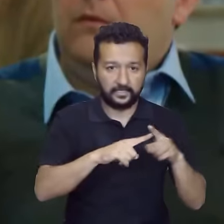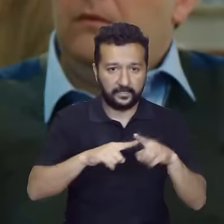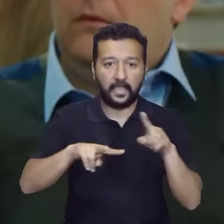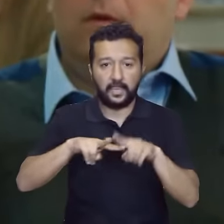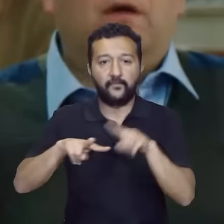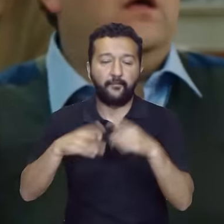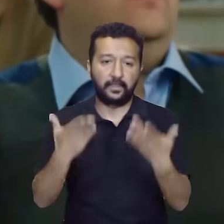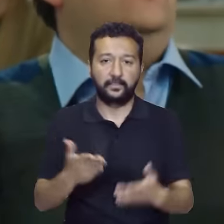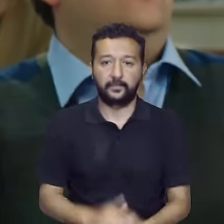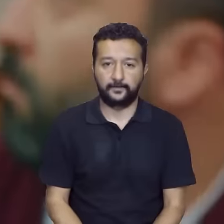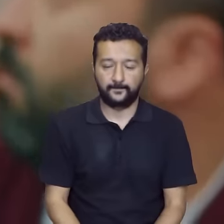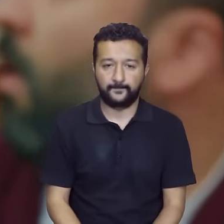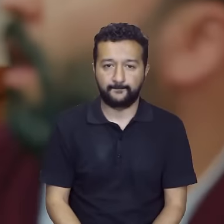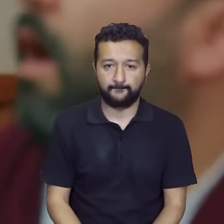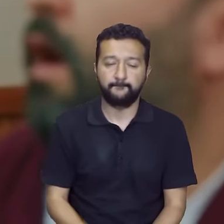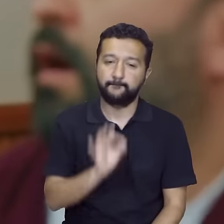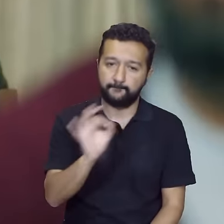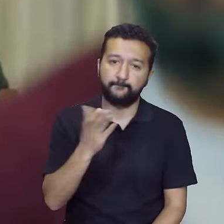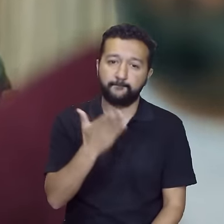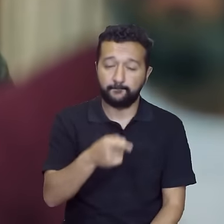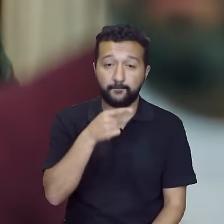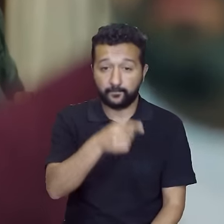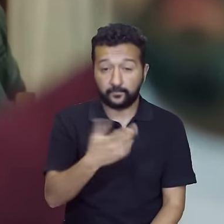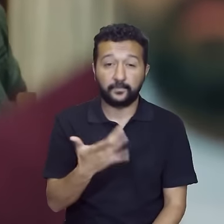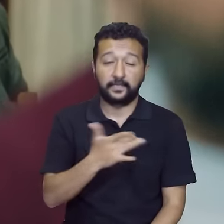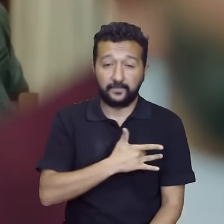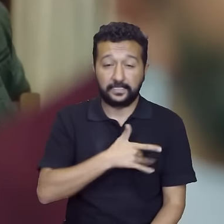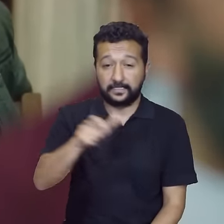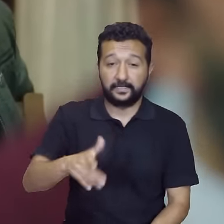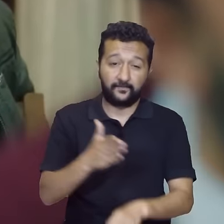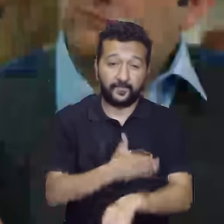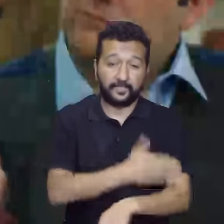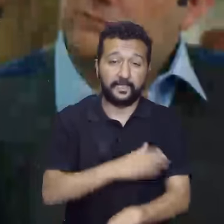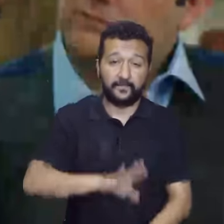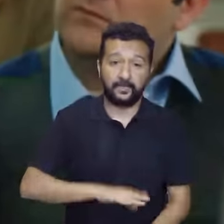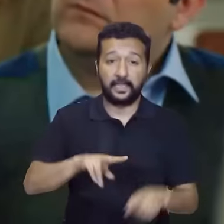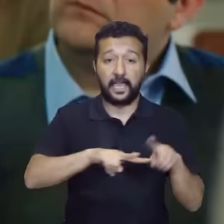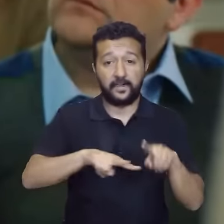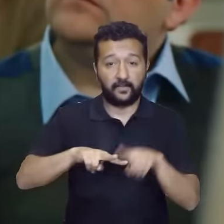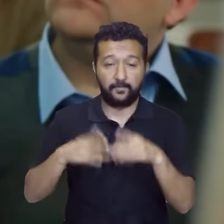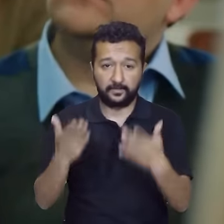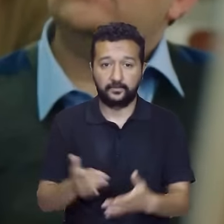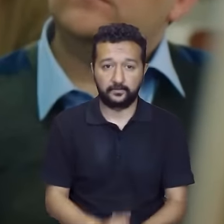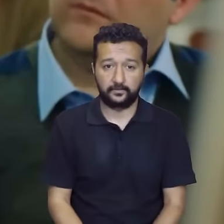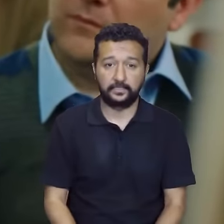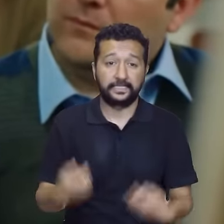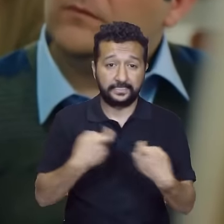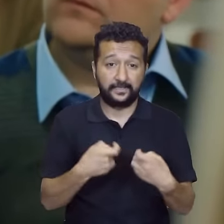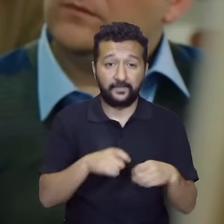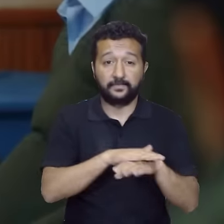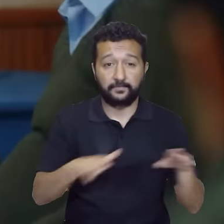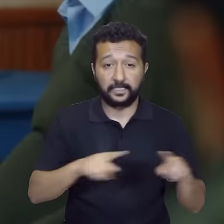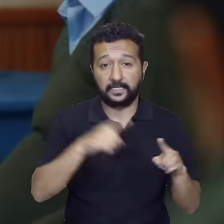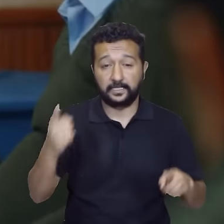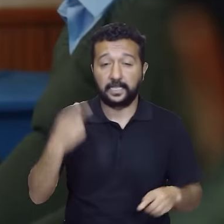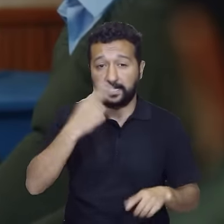Tatavlalı Arif Ahmet. Evet. Bu fedakar vatan evladı Arif Ahmet savaş bitene